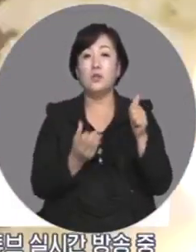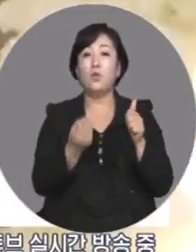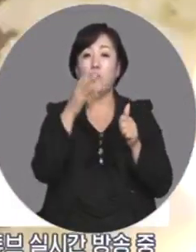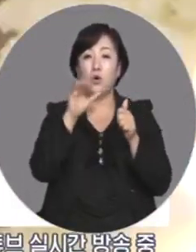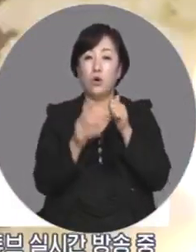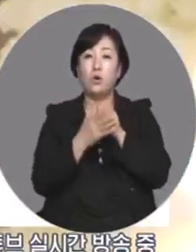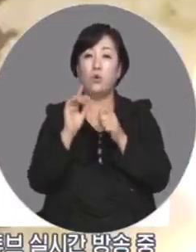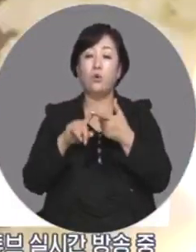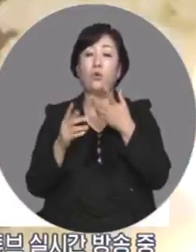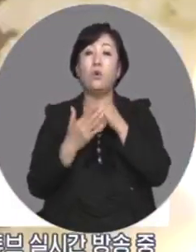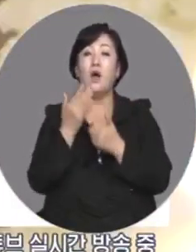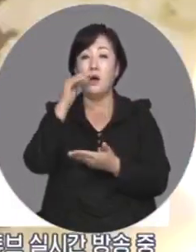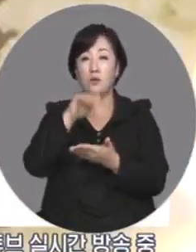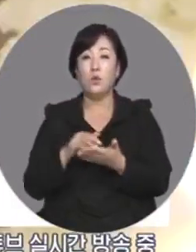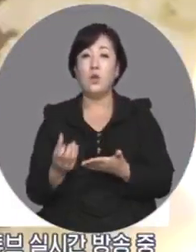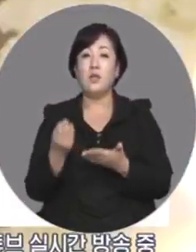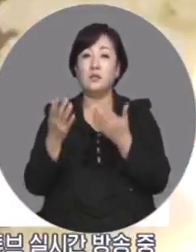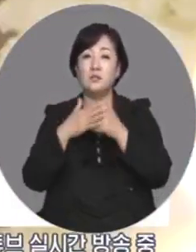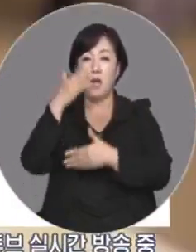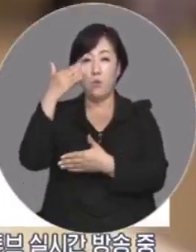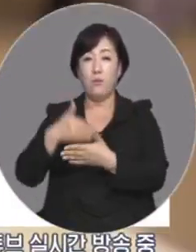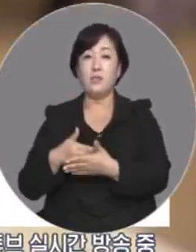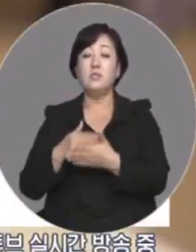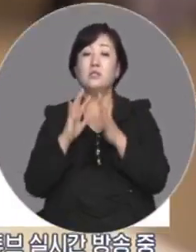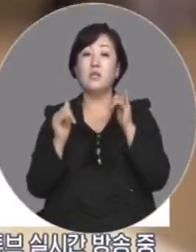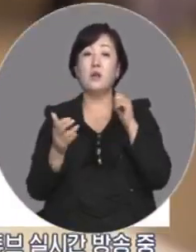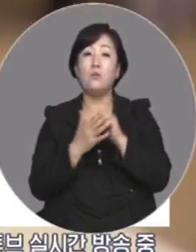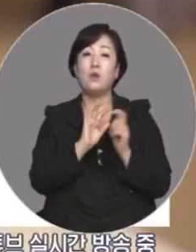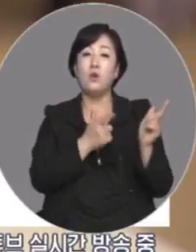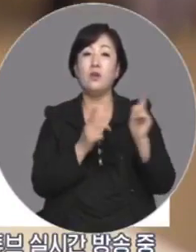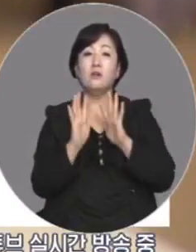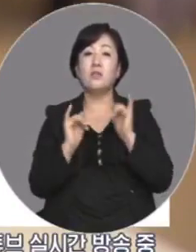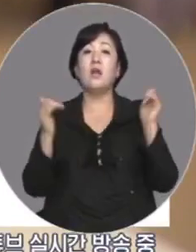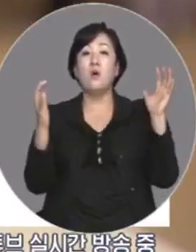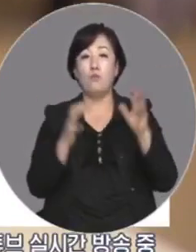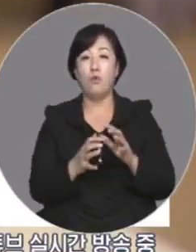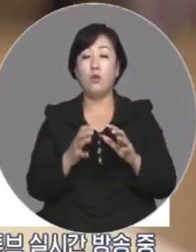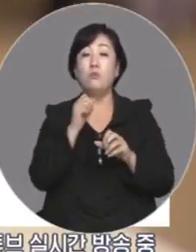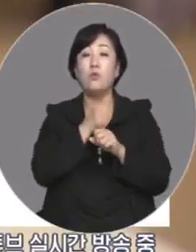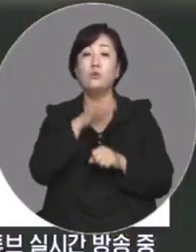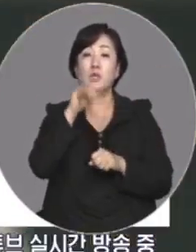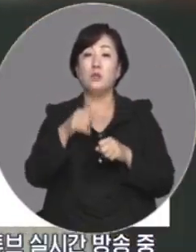인원에서 접종 완료자를 제외하는 것처럼 다중시설 이용 시 혜택을 늘립니다.